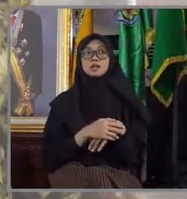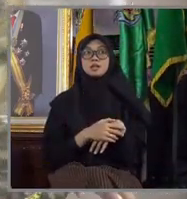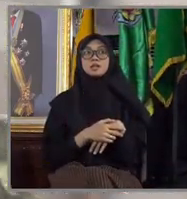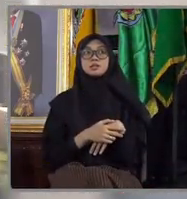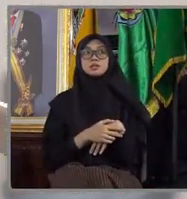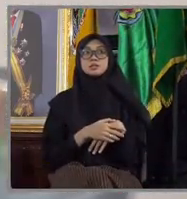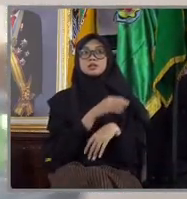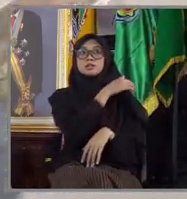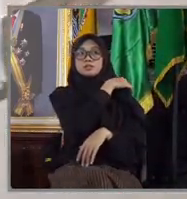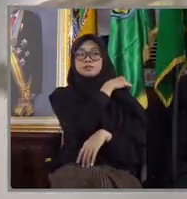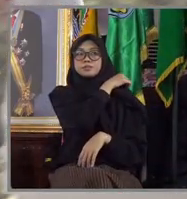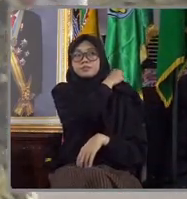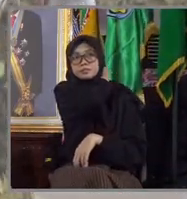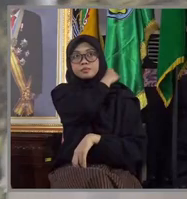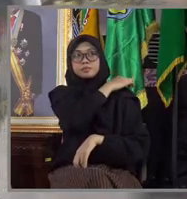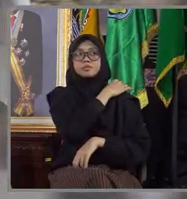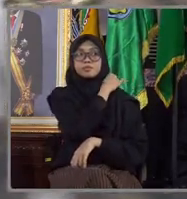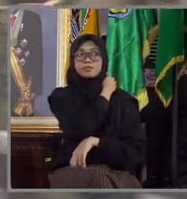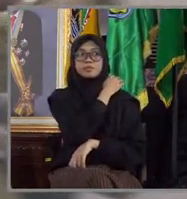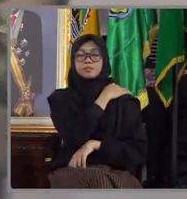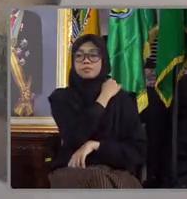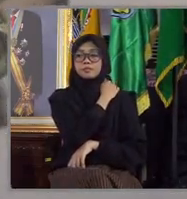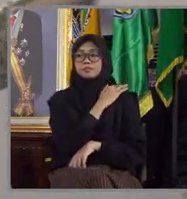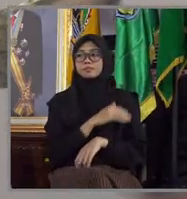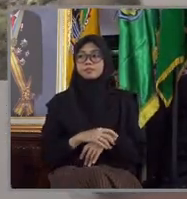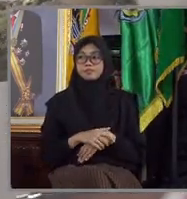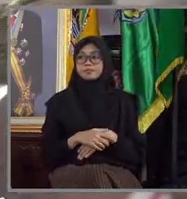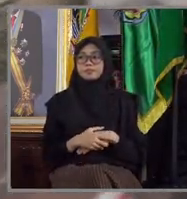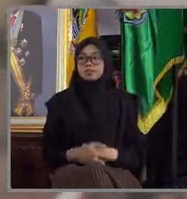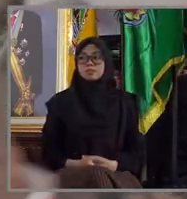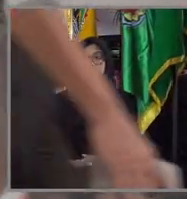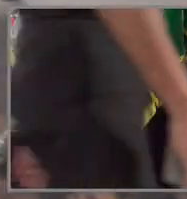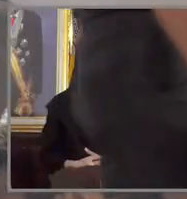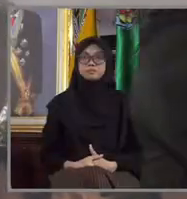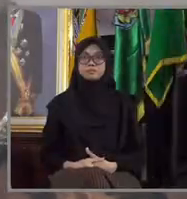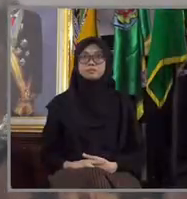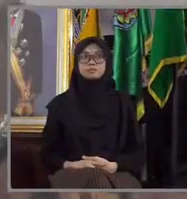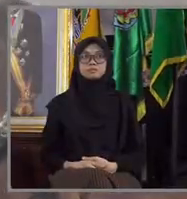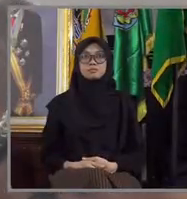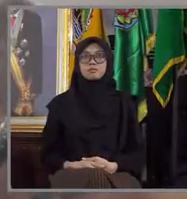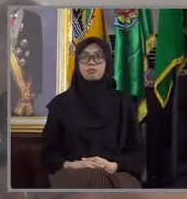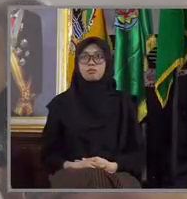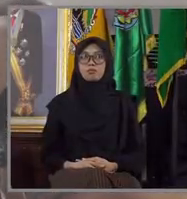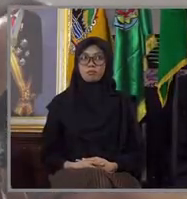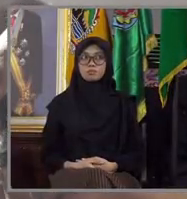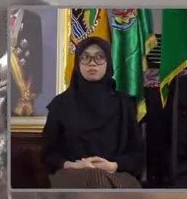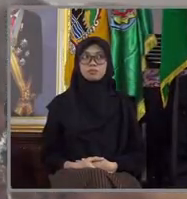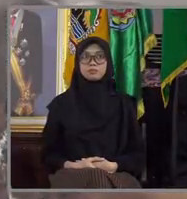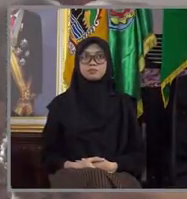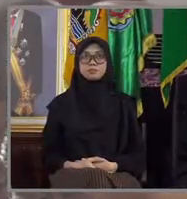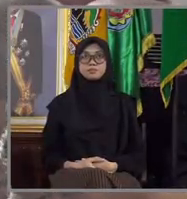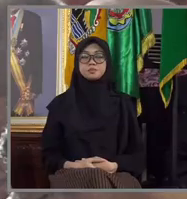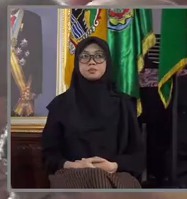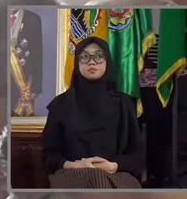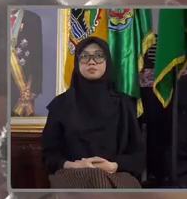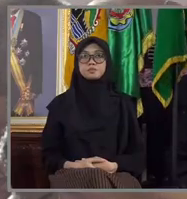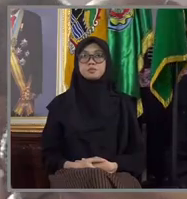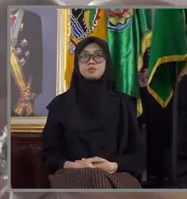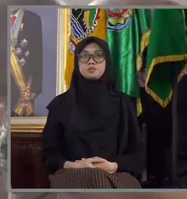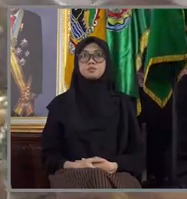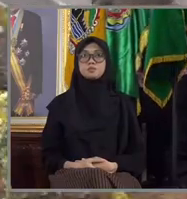Hai Alfi sana mungkin bisa berat bisa langsung saja menuju ke microphone sudah disiapkan Oh ya